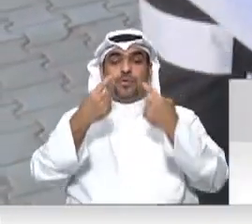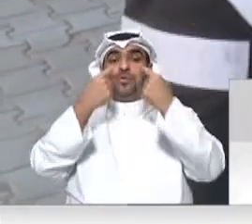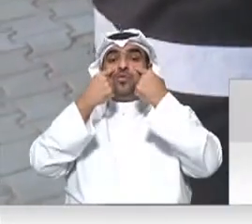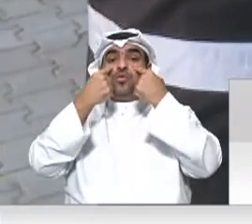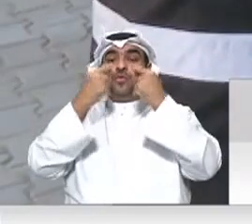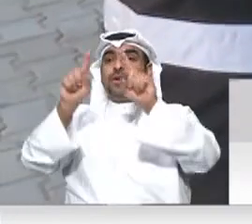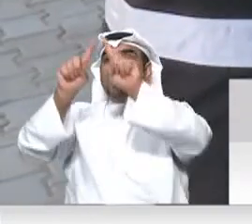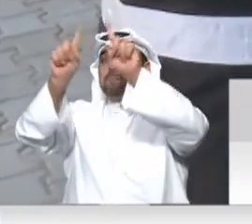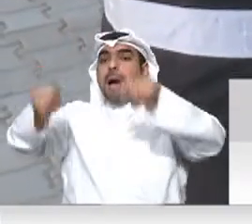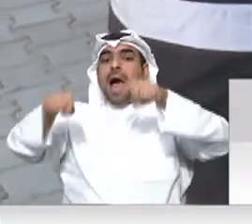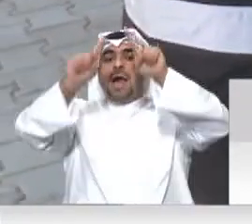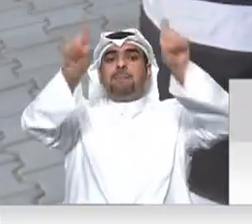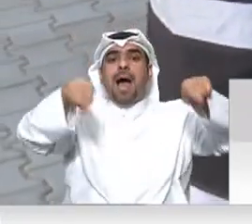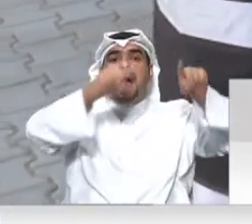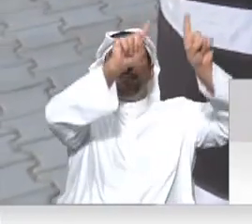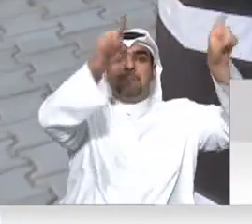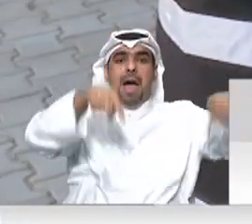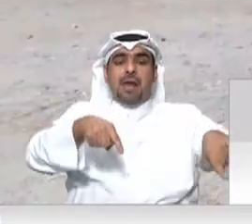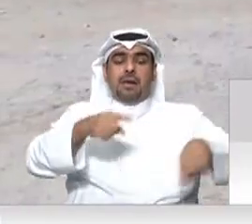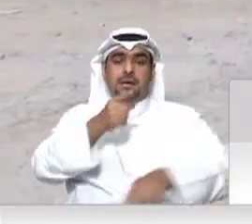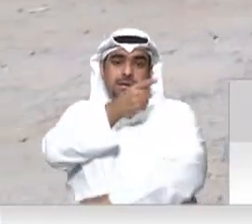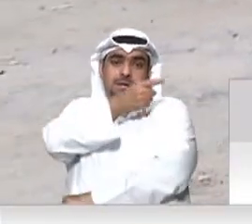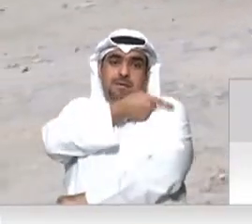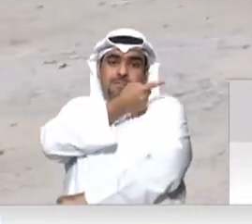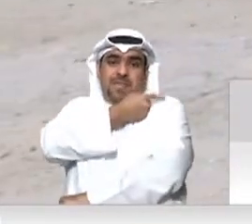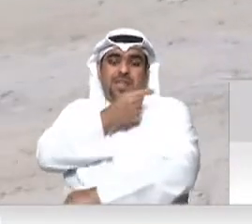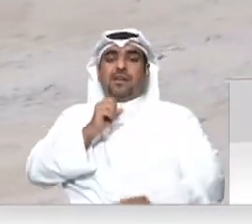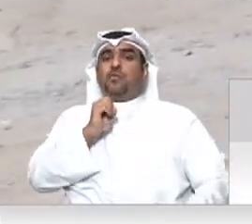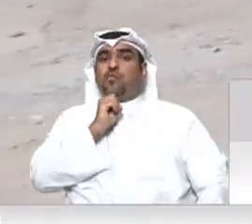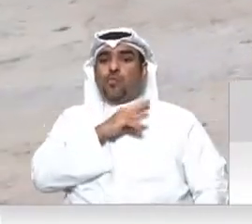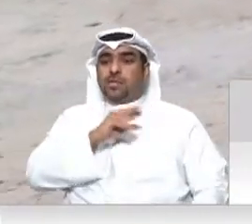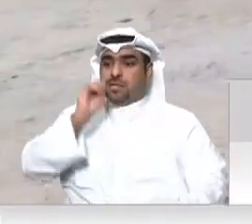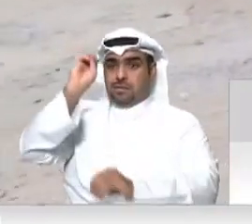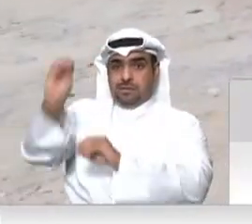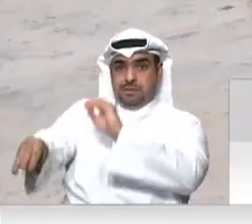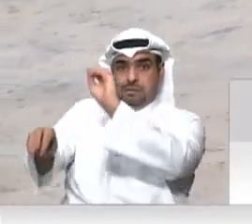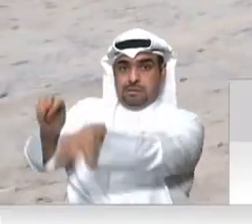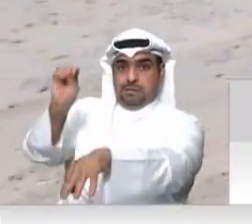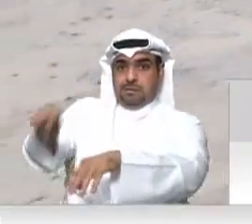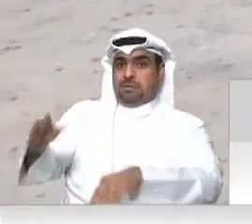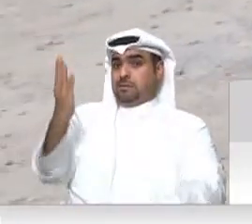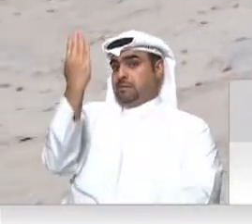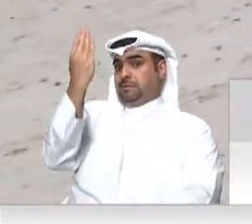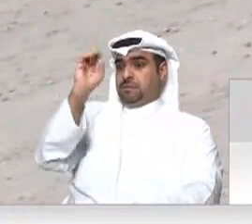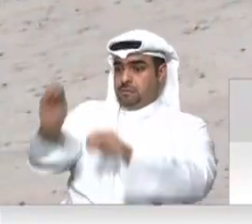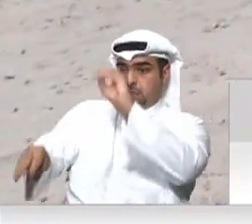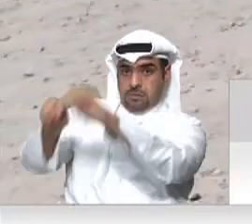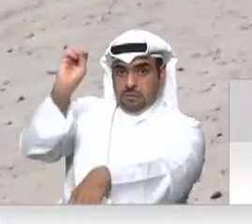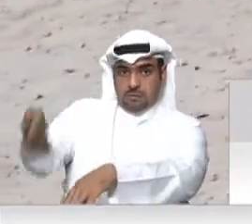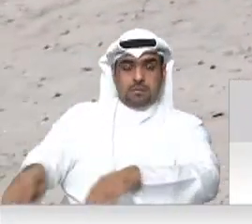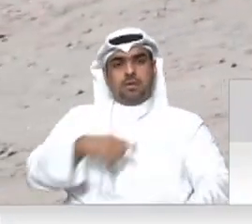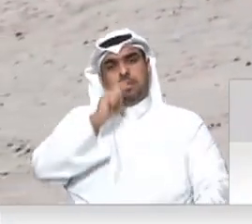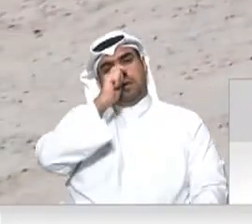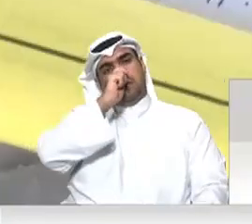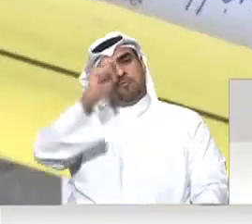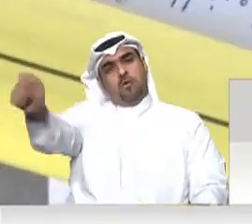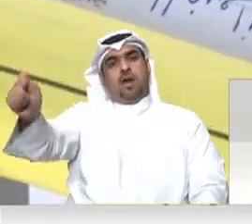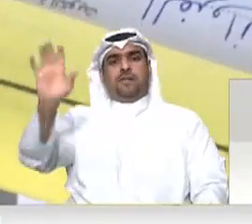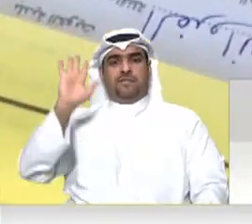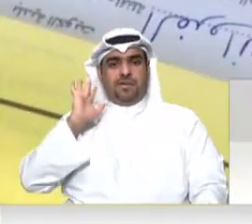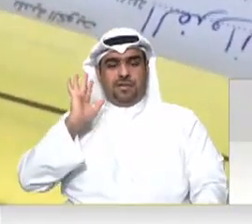الطرق بمختلف المحافظات تكثيف جولاتها الميدانية ومتابعة أداء شركات